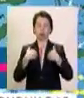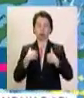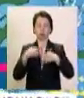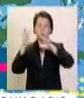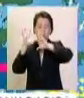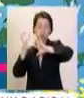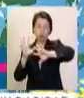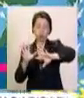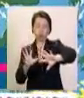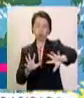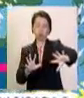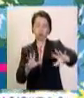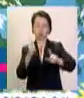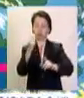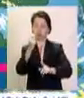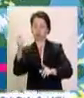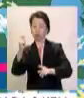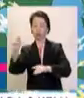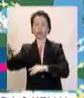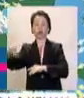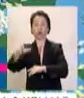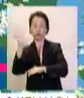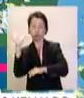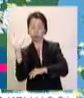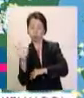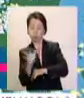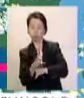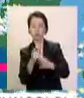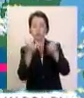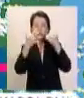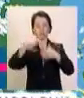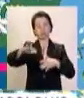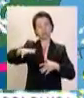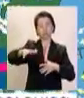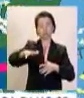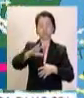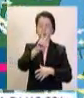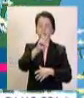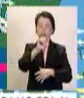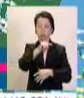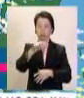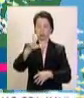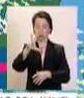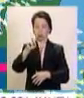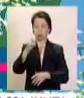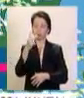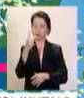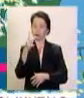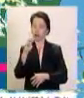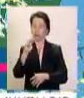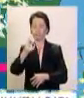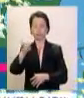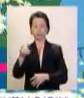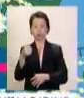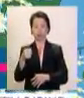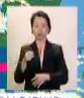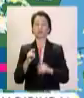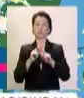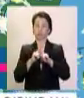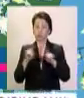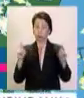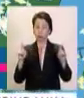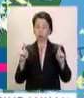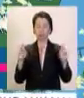tiupan angin dari arah timur laut dengan kelajuan yang agak sederhana sekitar 20 ke 30 km sejam. Namun demikian,